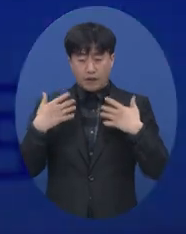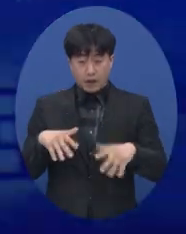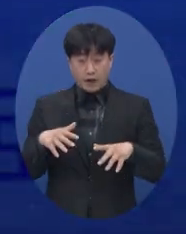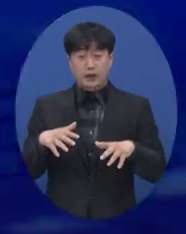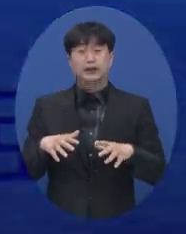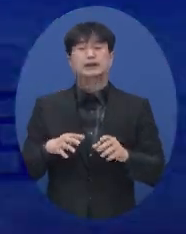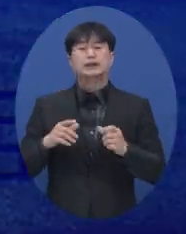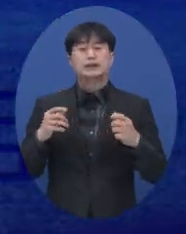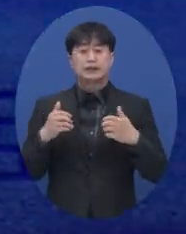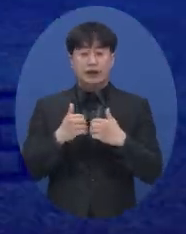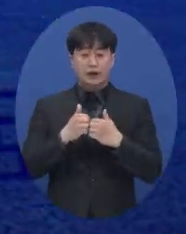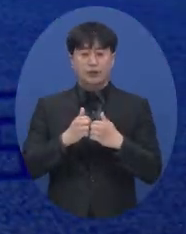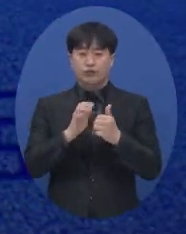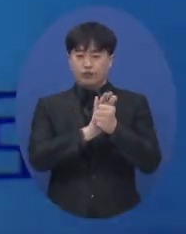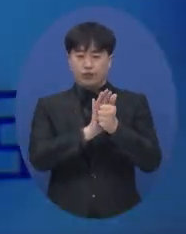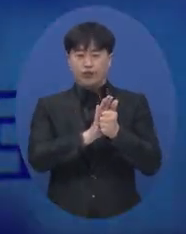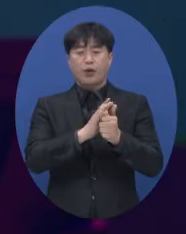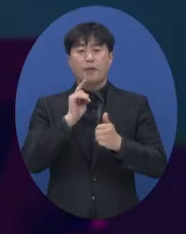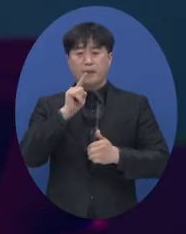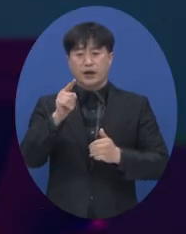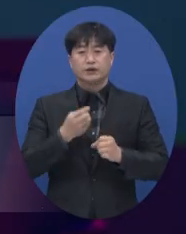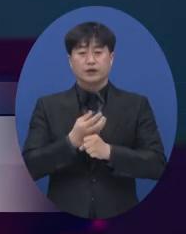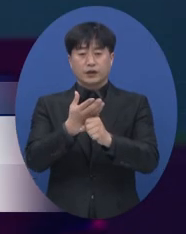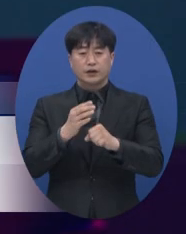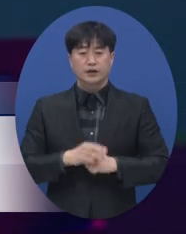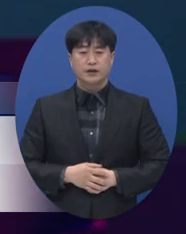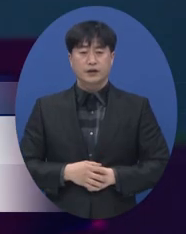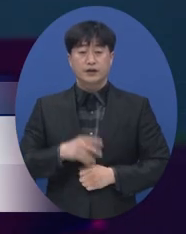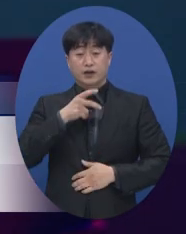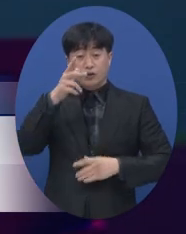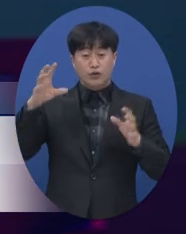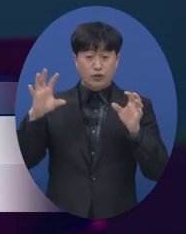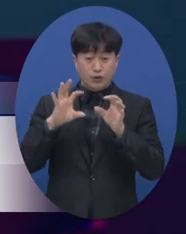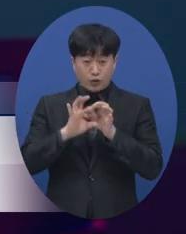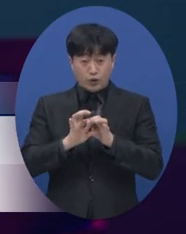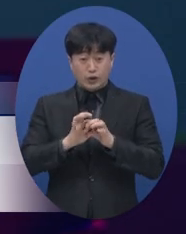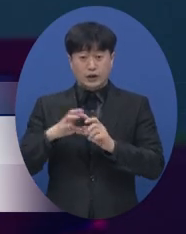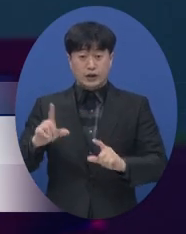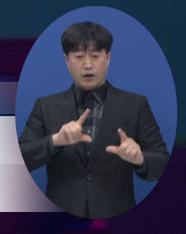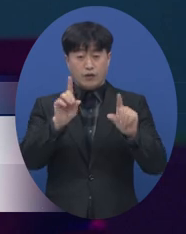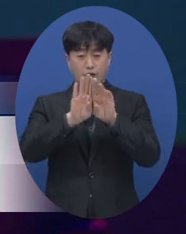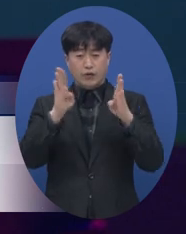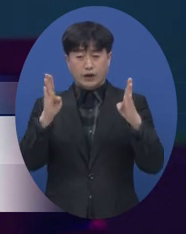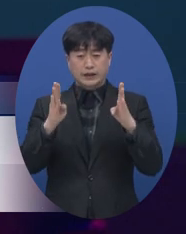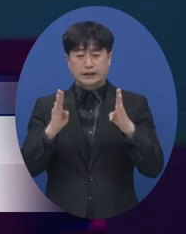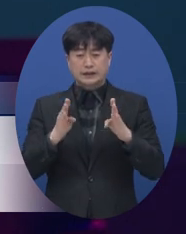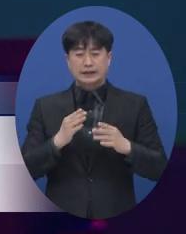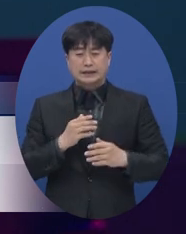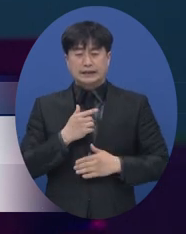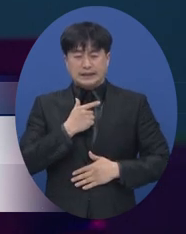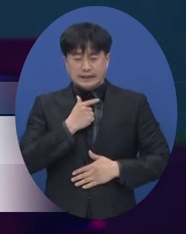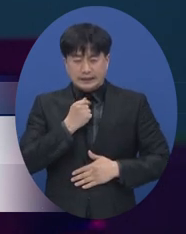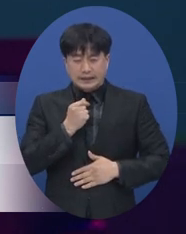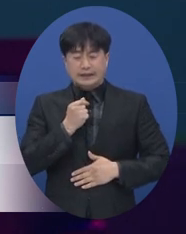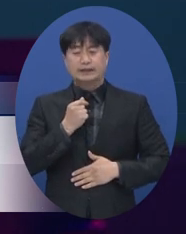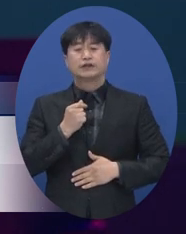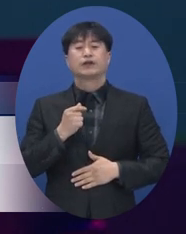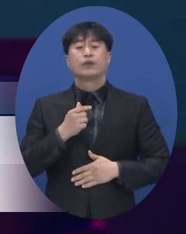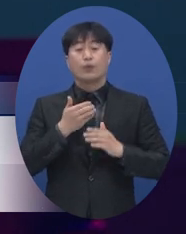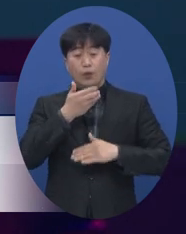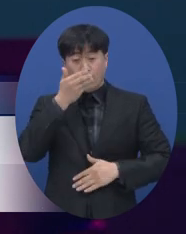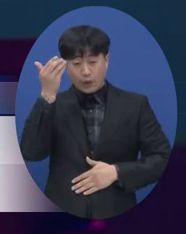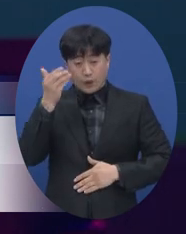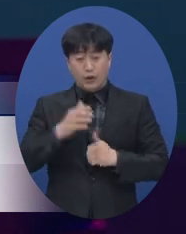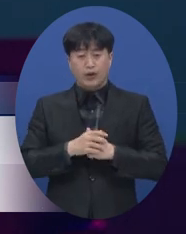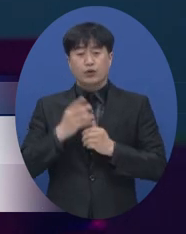도민들에게 위로의 말도 전했습니다. 개성공단 생활의 의미를 완전히 희망합니다.